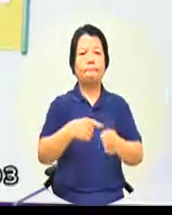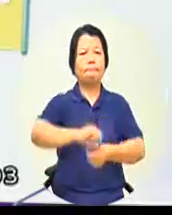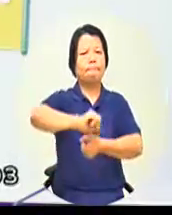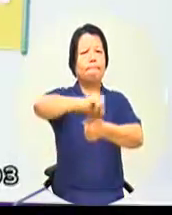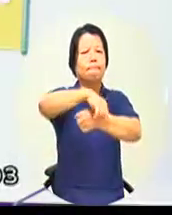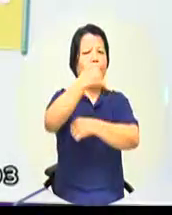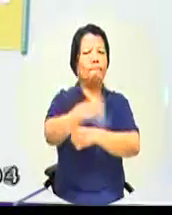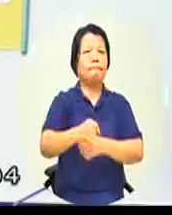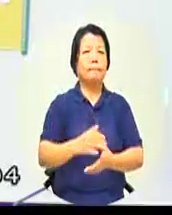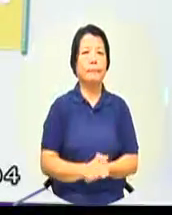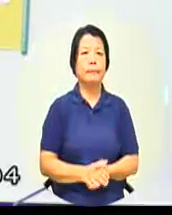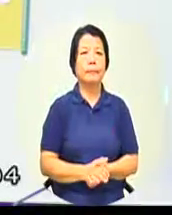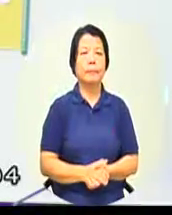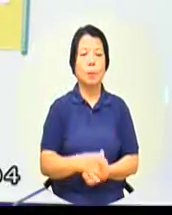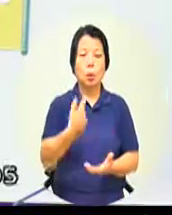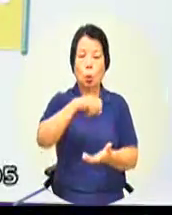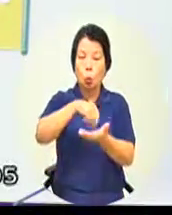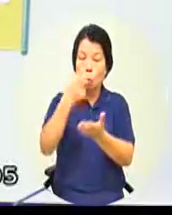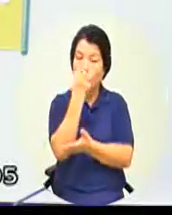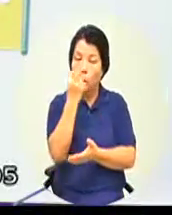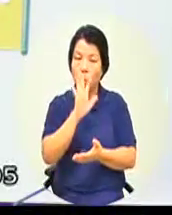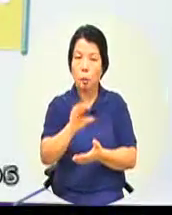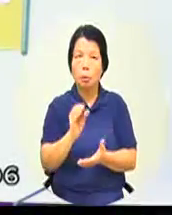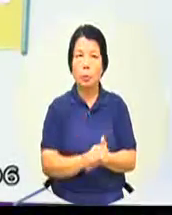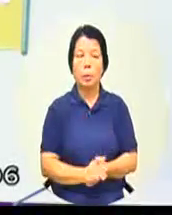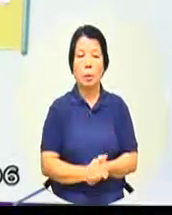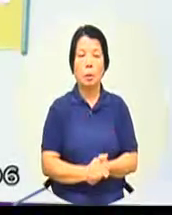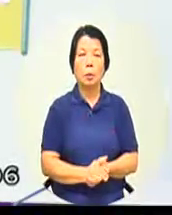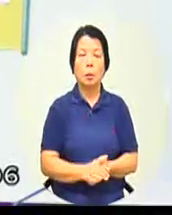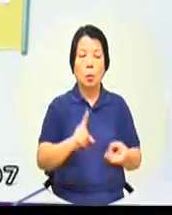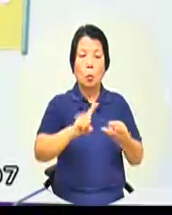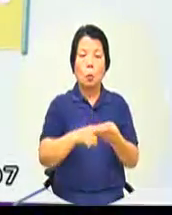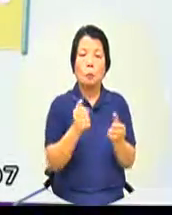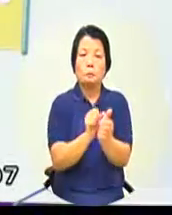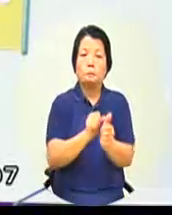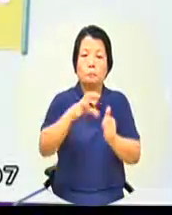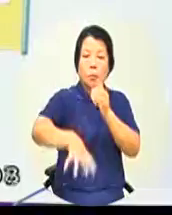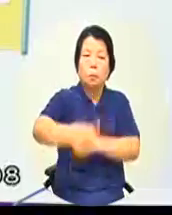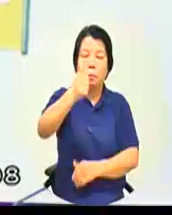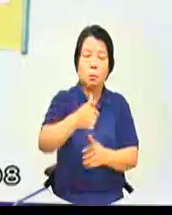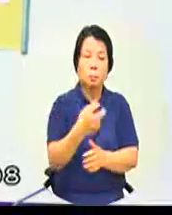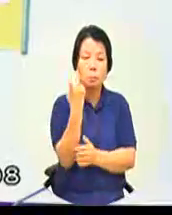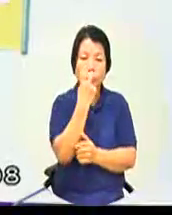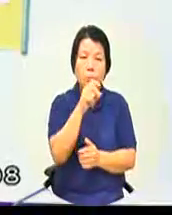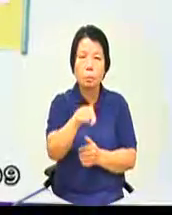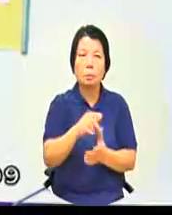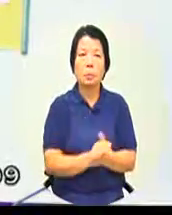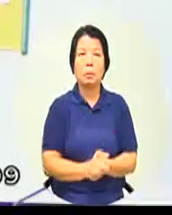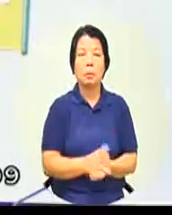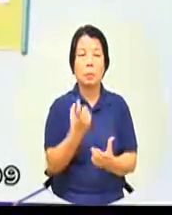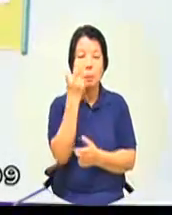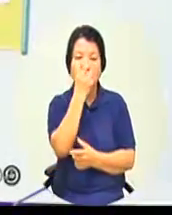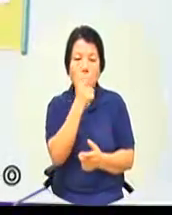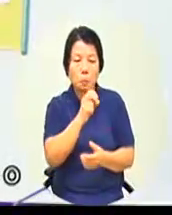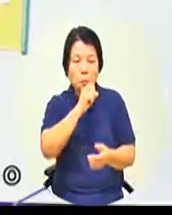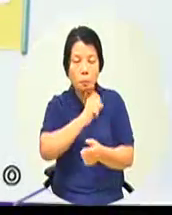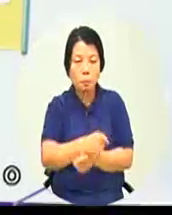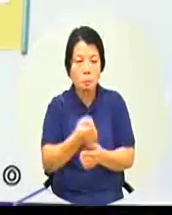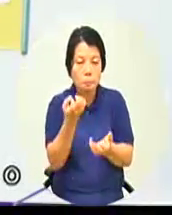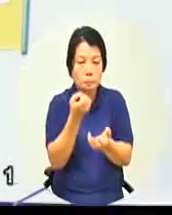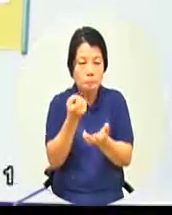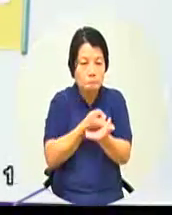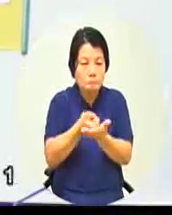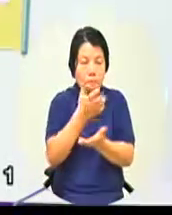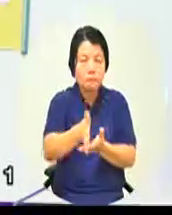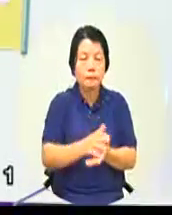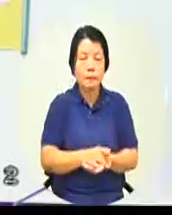你们到底有没有学校监督？是王副局长你在监督吗？你监督会了吗？你敢知